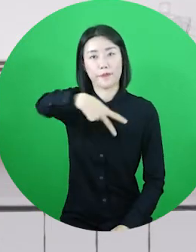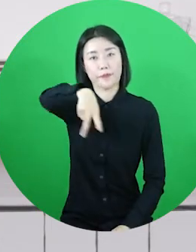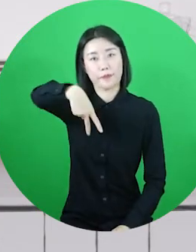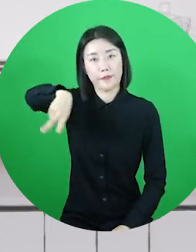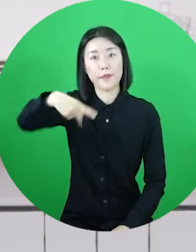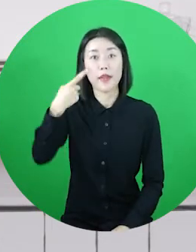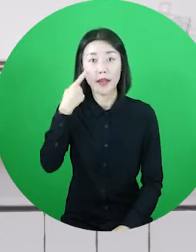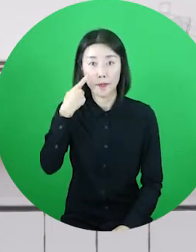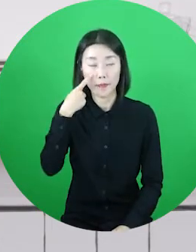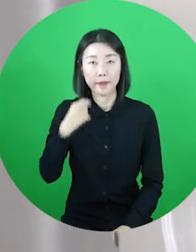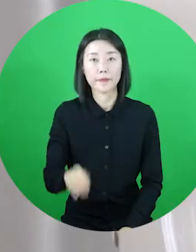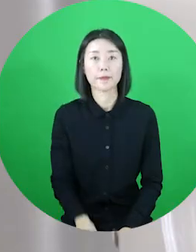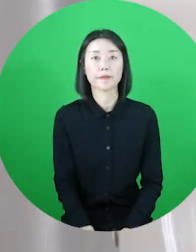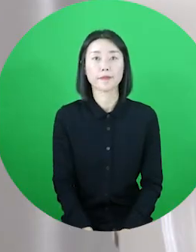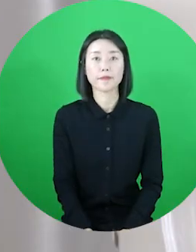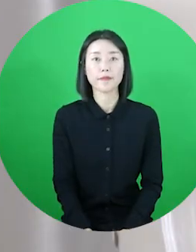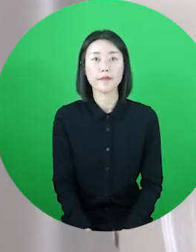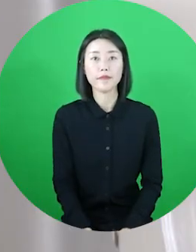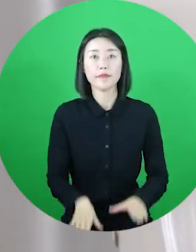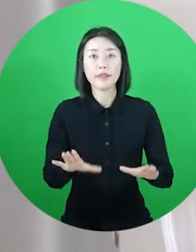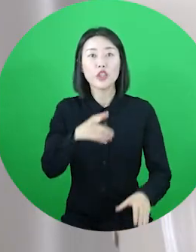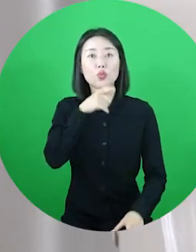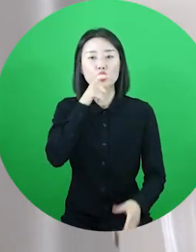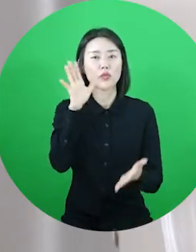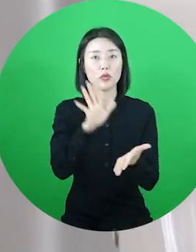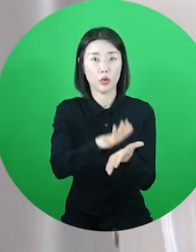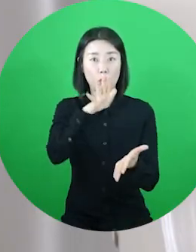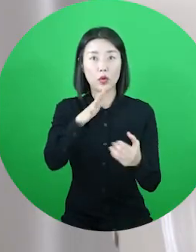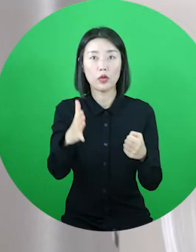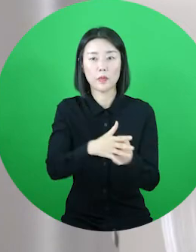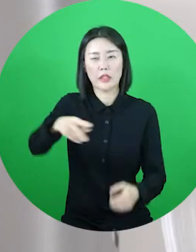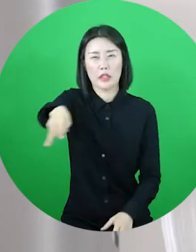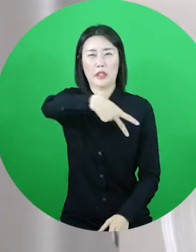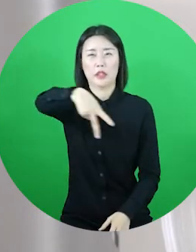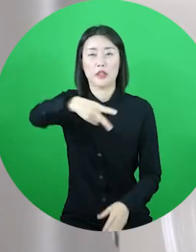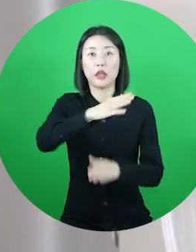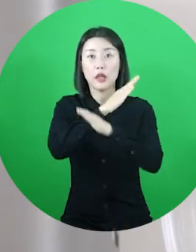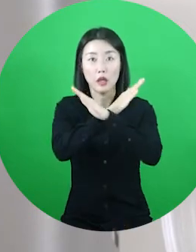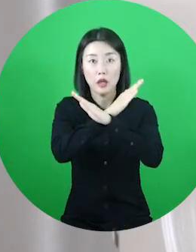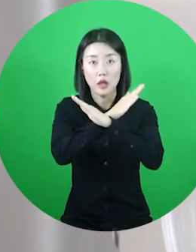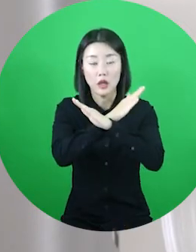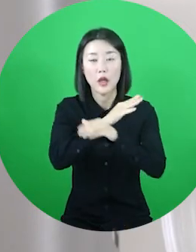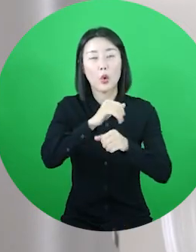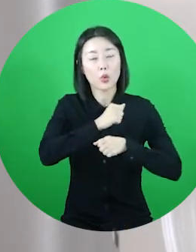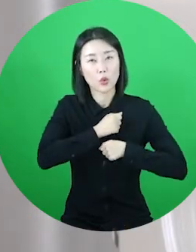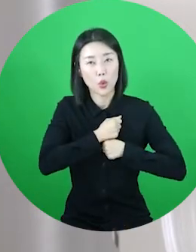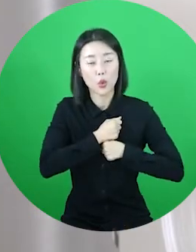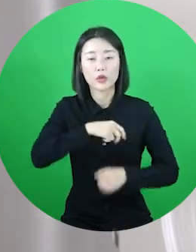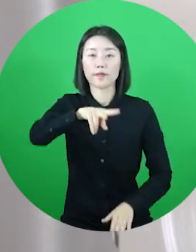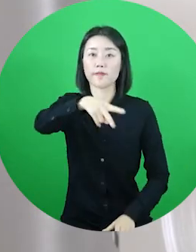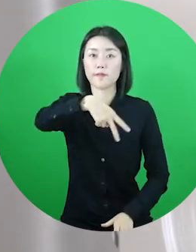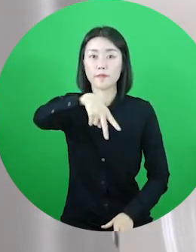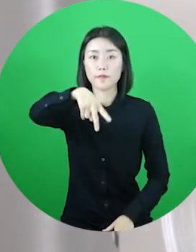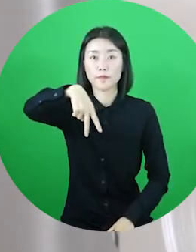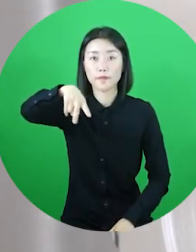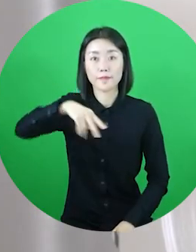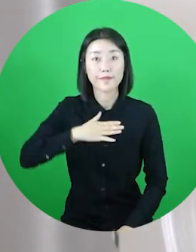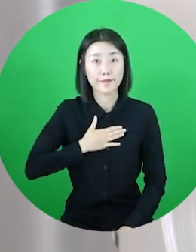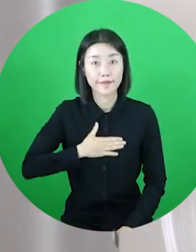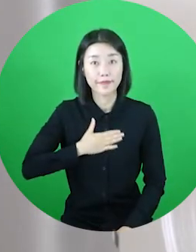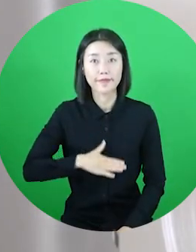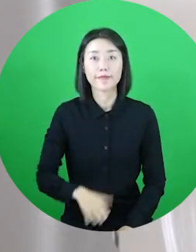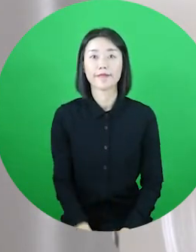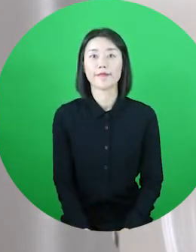있도록 저어줄게요. 지금 국물이 뜨겁기 때문에 국물이 튀지 않도록 조심하면서 살살